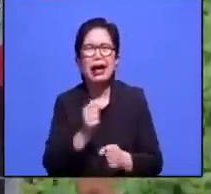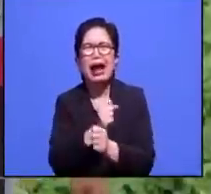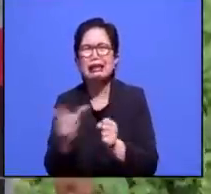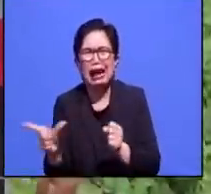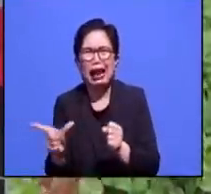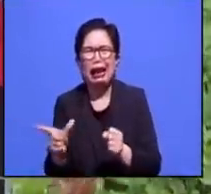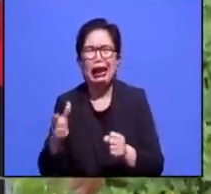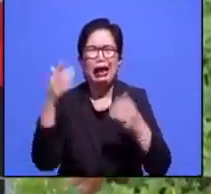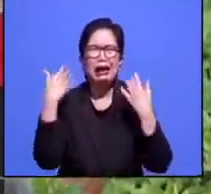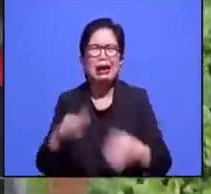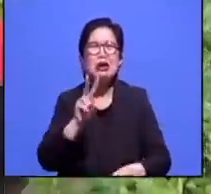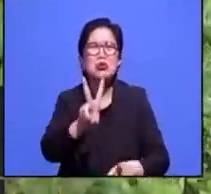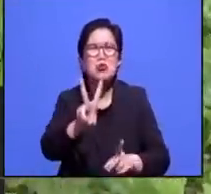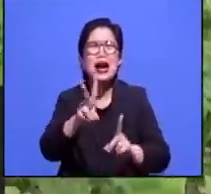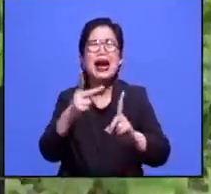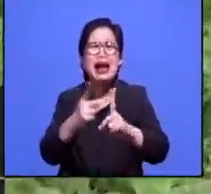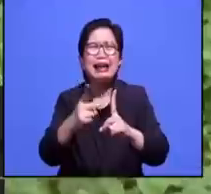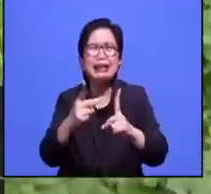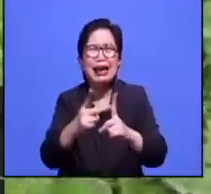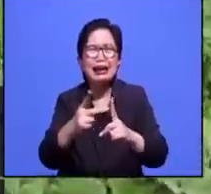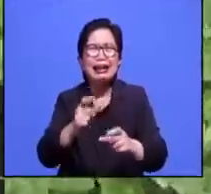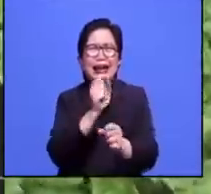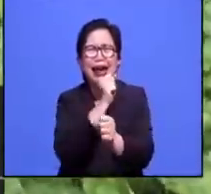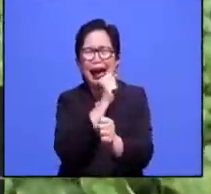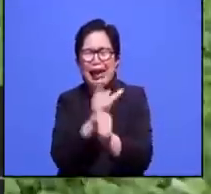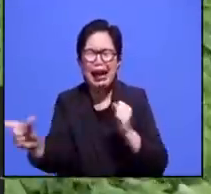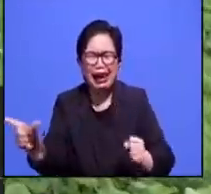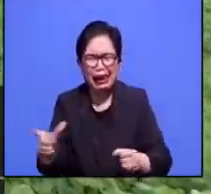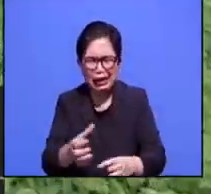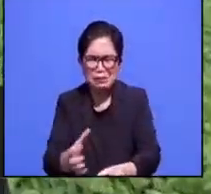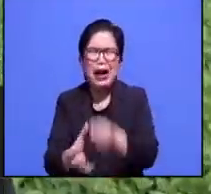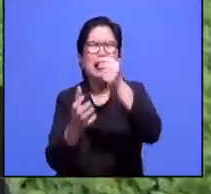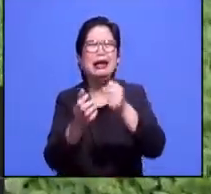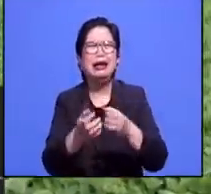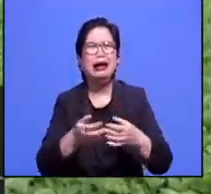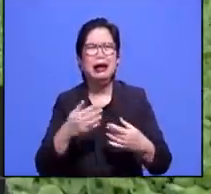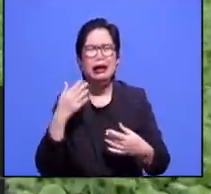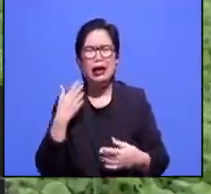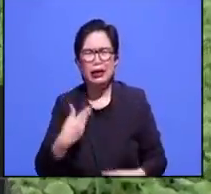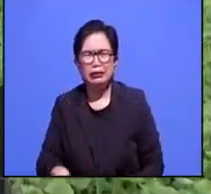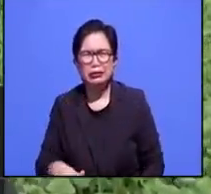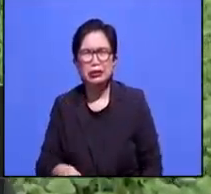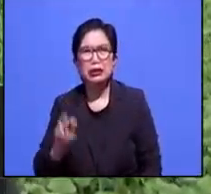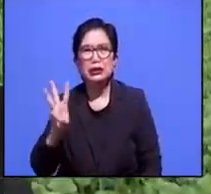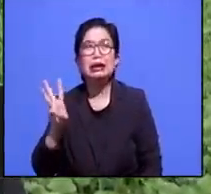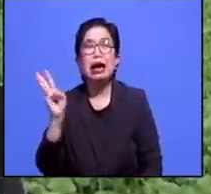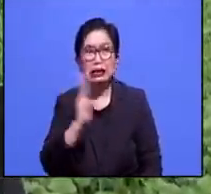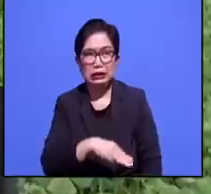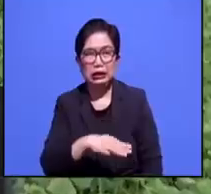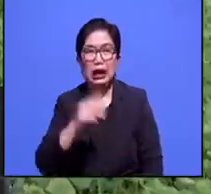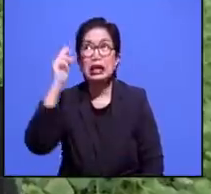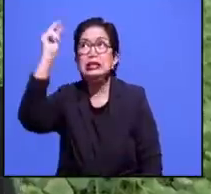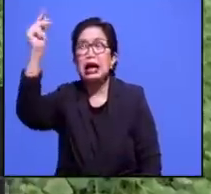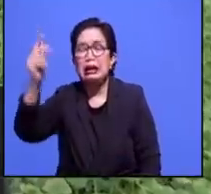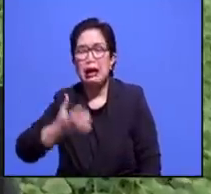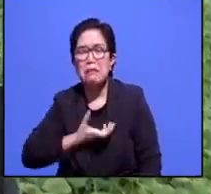hektar tanaman blewah miliknya gagal panen ceritanya tiga hari lagi saya mau